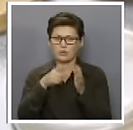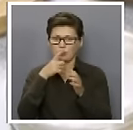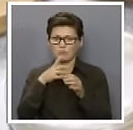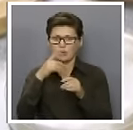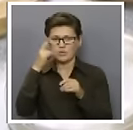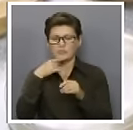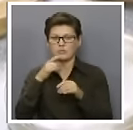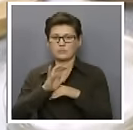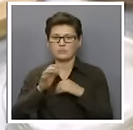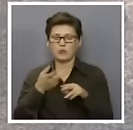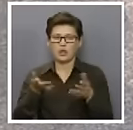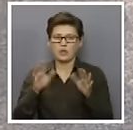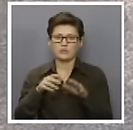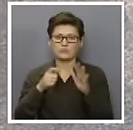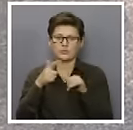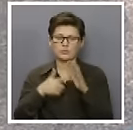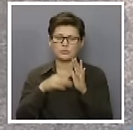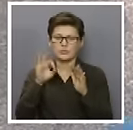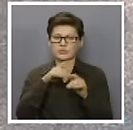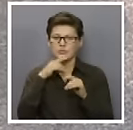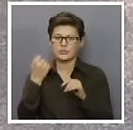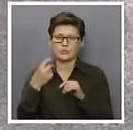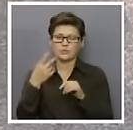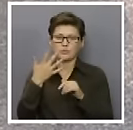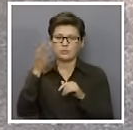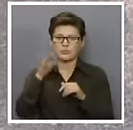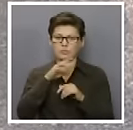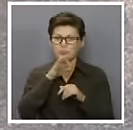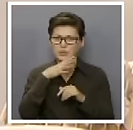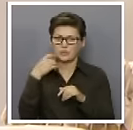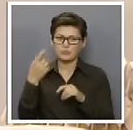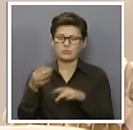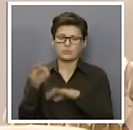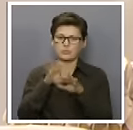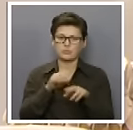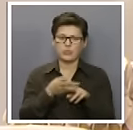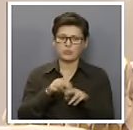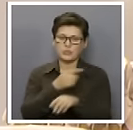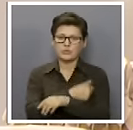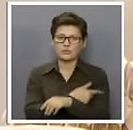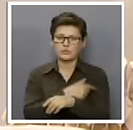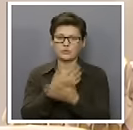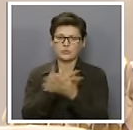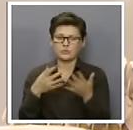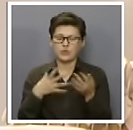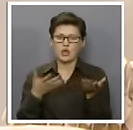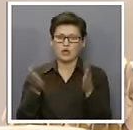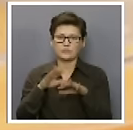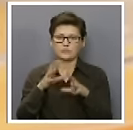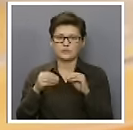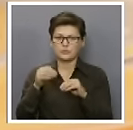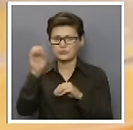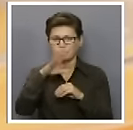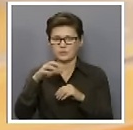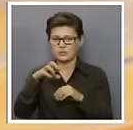өнім саналады. Қалған дәрілердің 17% Ресейден, 5% Беларусь Республикасынан келеді. Медициналық бұйымдардың қалған бөлігі Еуропалық